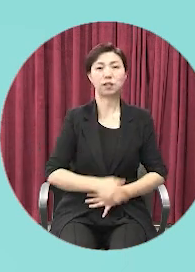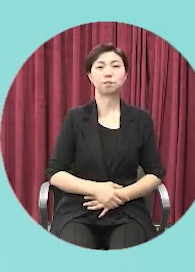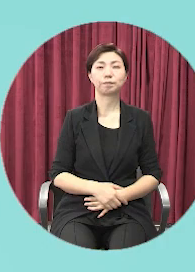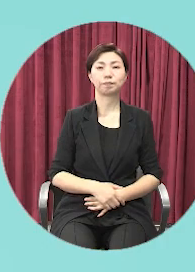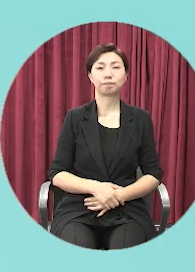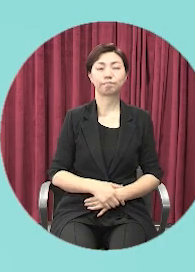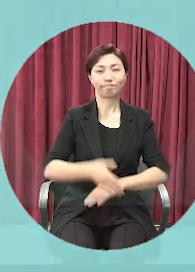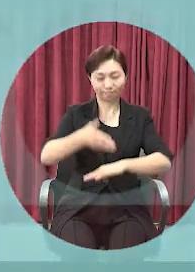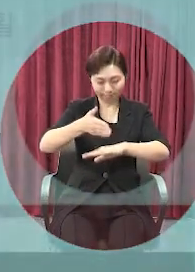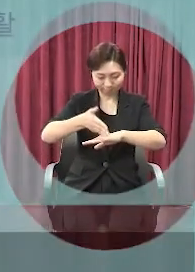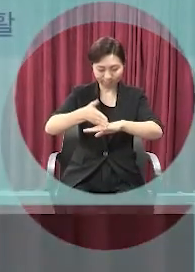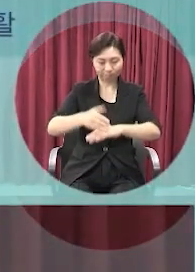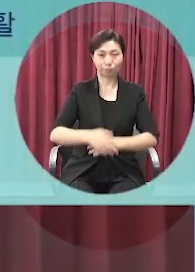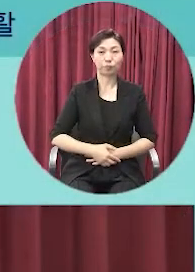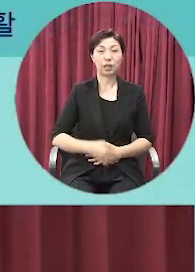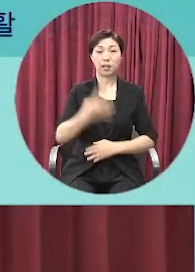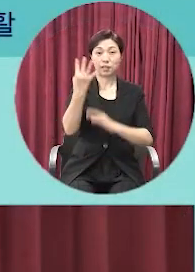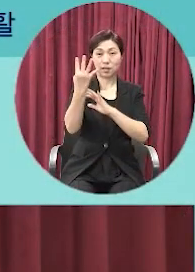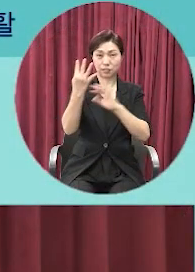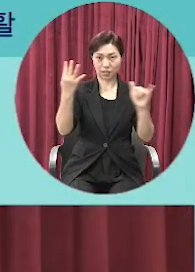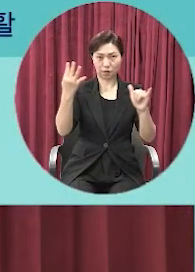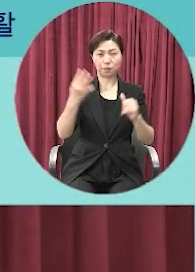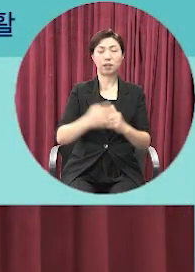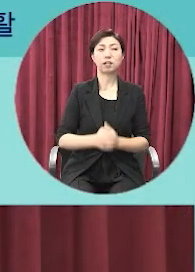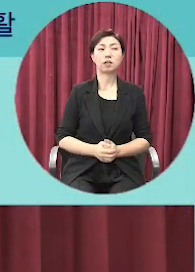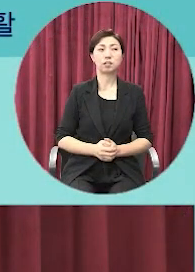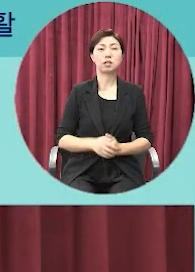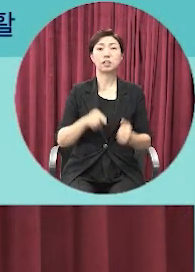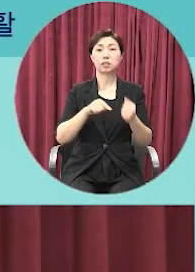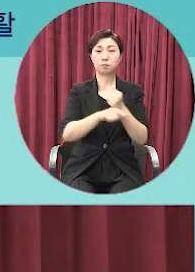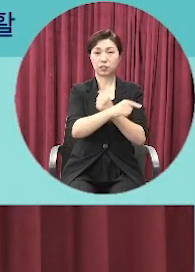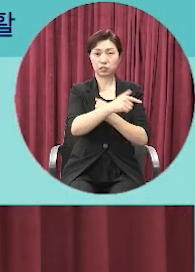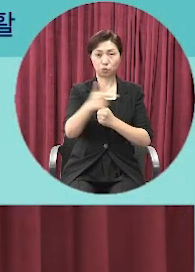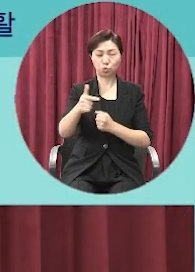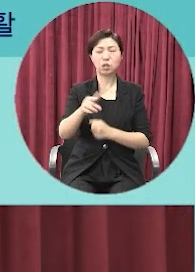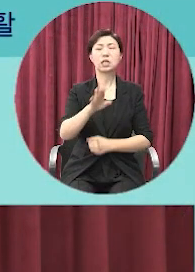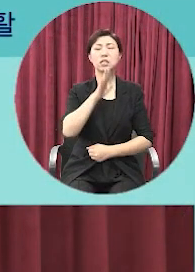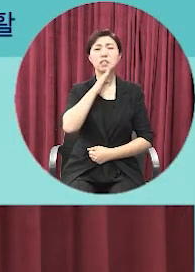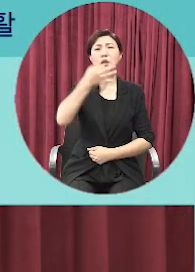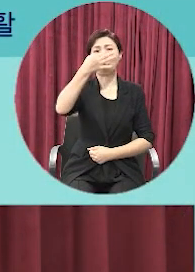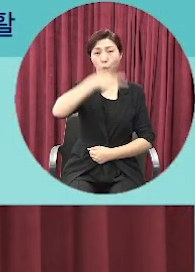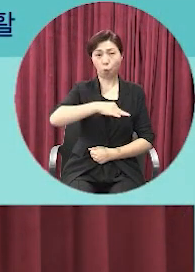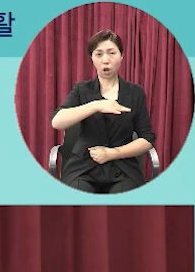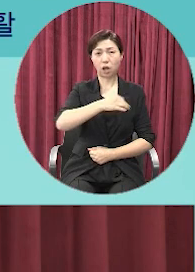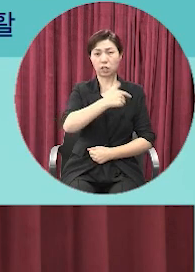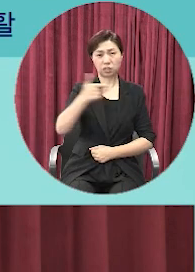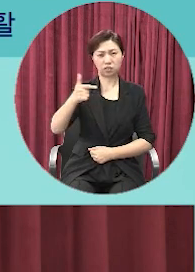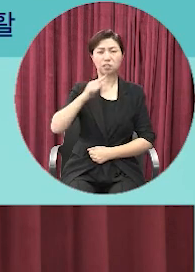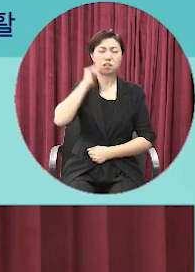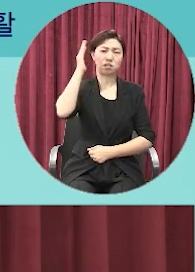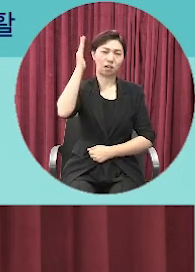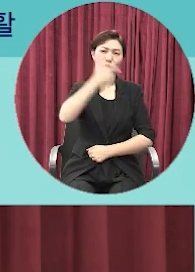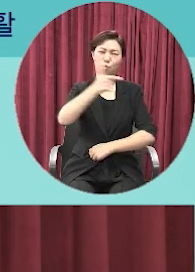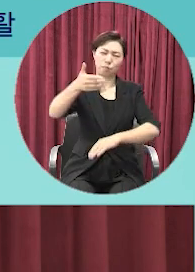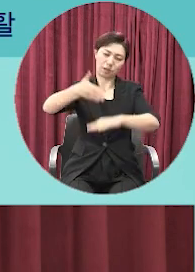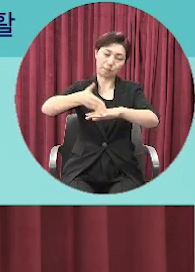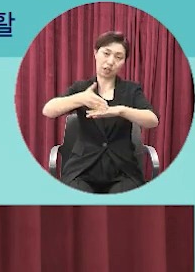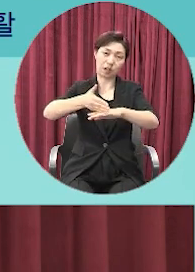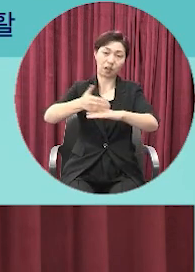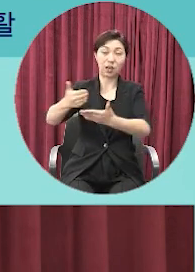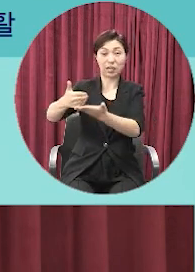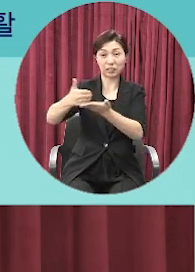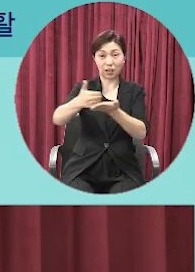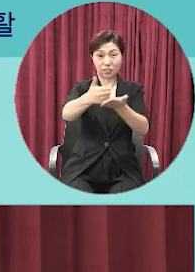감사합니다. 네, 고맙습니다. 네 분의 아주 의미 있고 실질적인 조언 감사드립니다. 아마 지금 제안하셨던 여러 가지